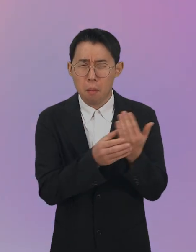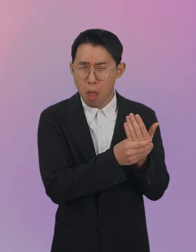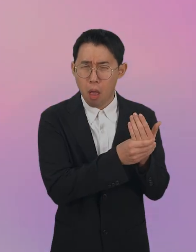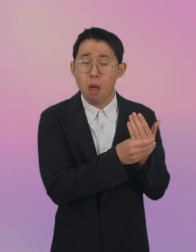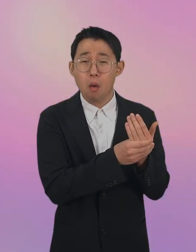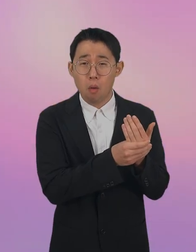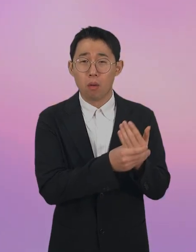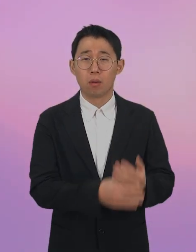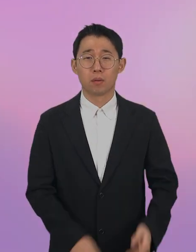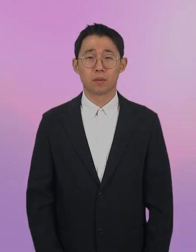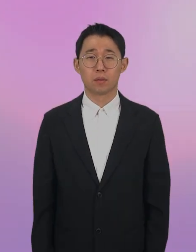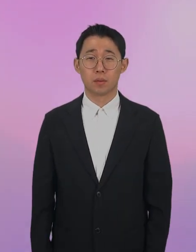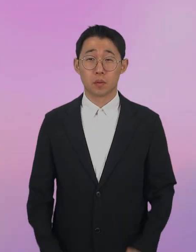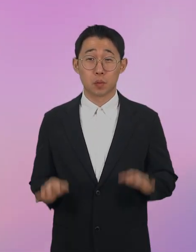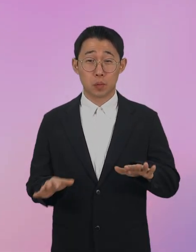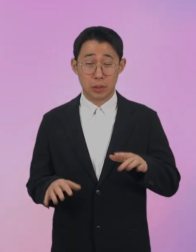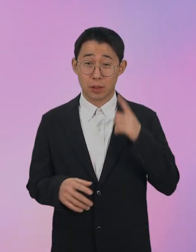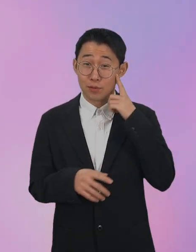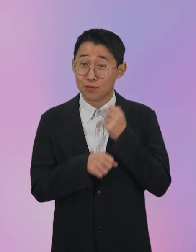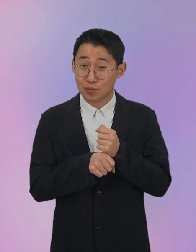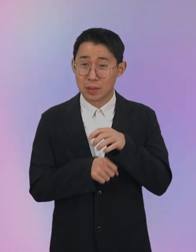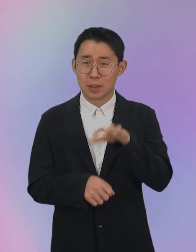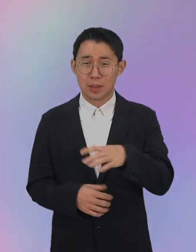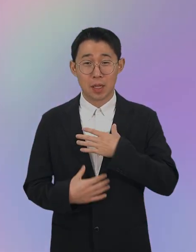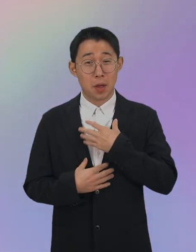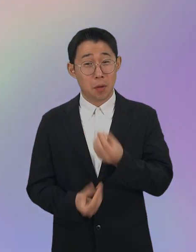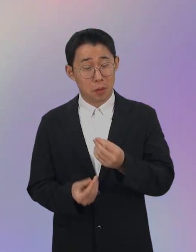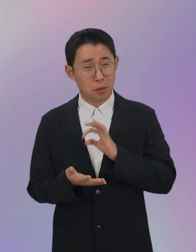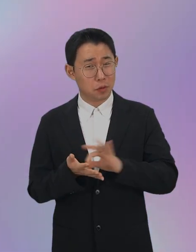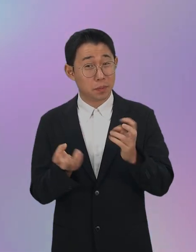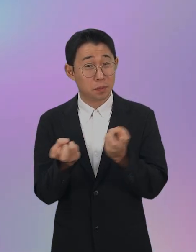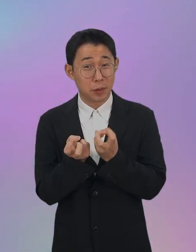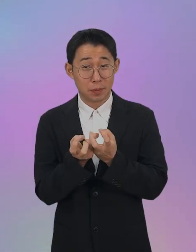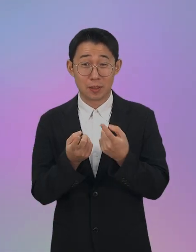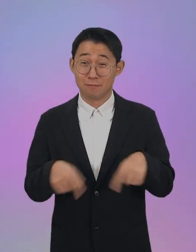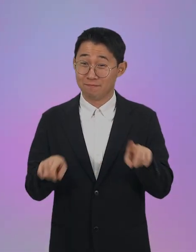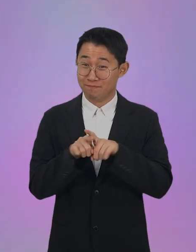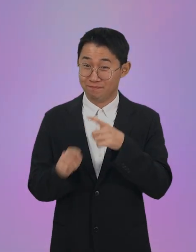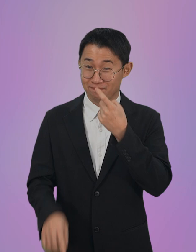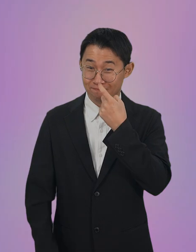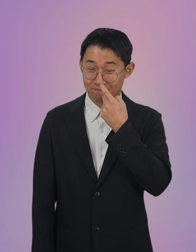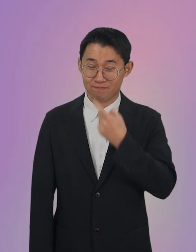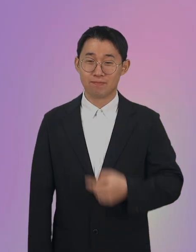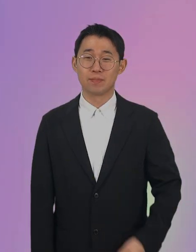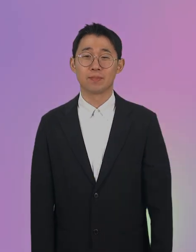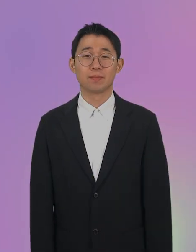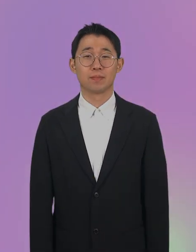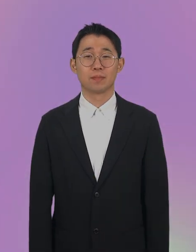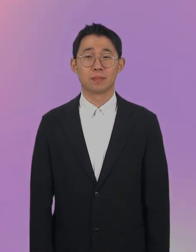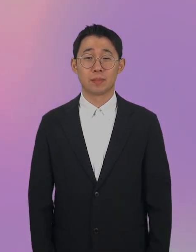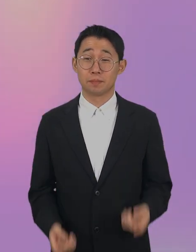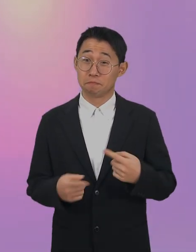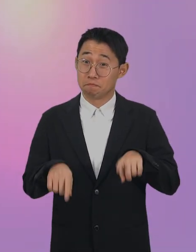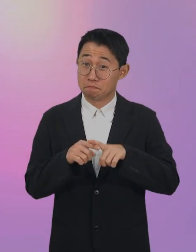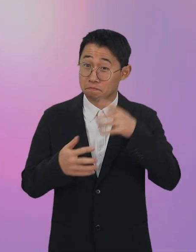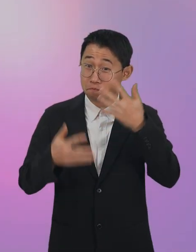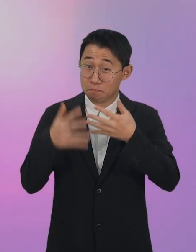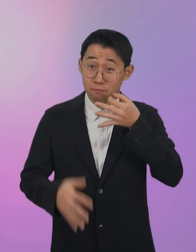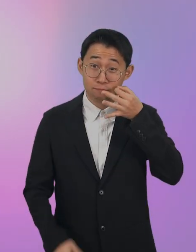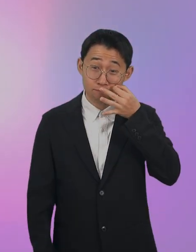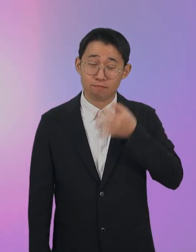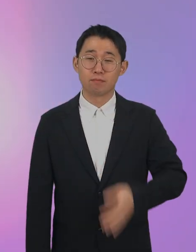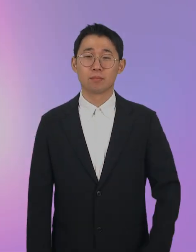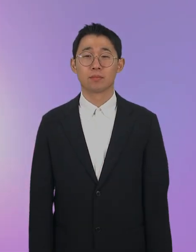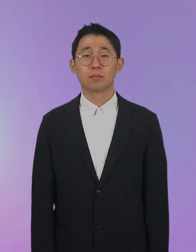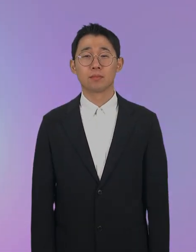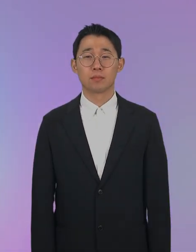많이 발생하는데요. 그래서 오늘은 실험실을 안전하게 사용하는 방법에 대해 알아보려 합니다. 그럼 함께